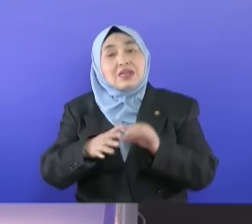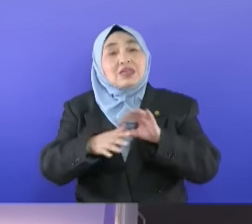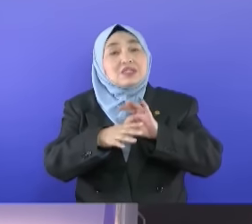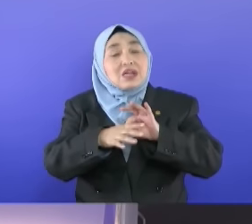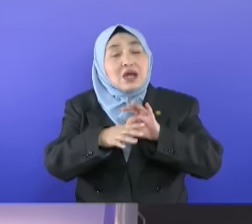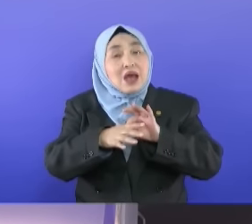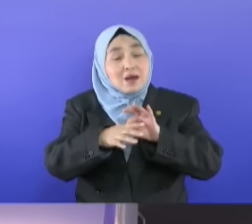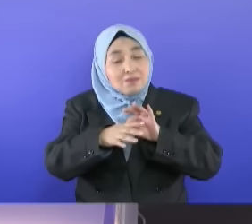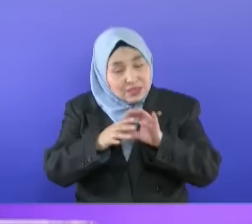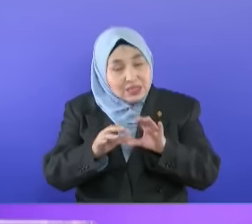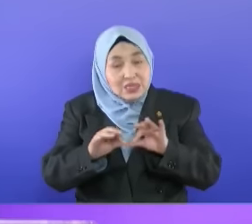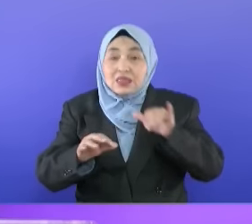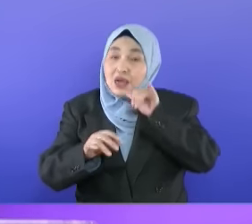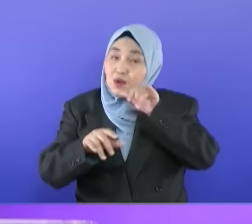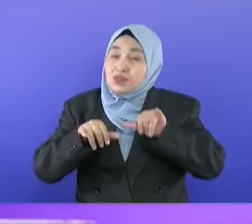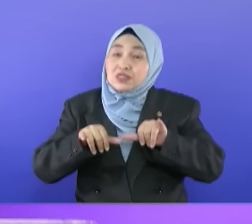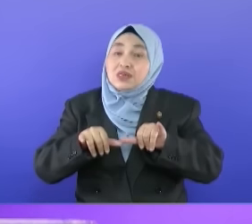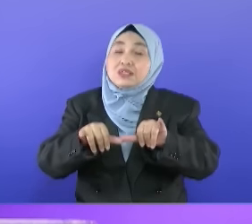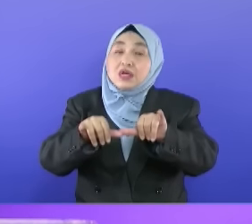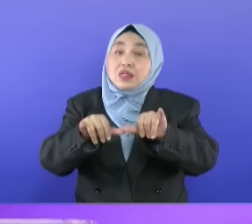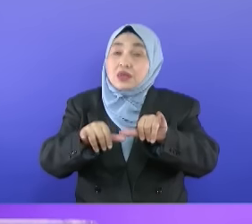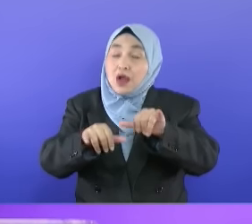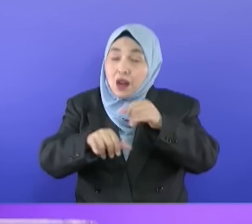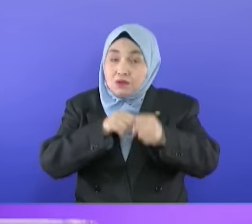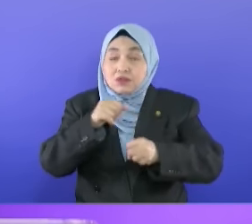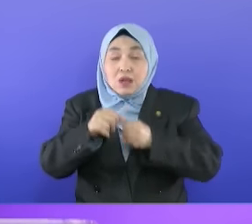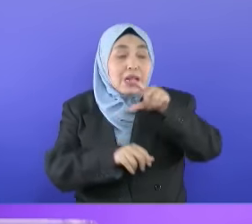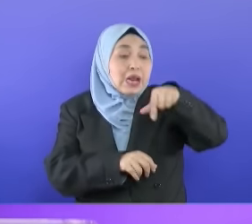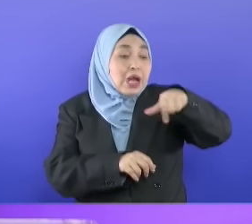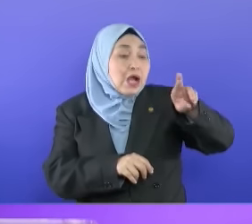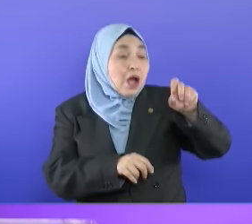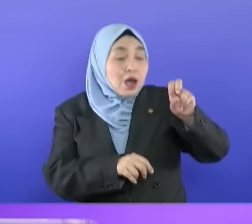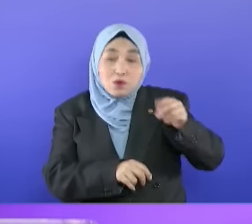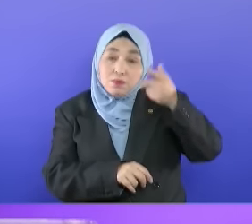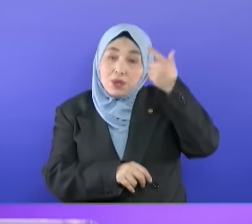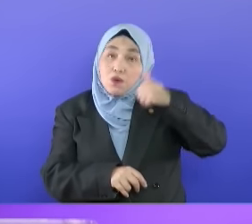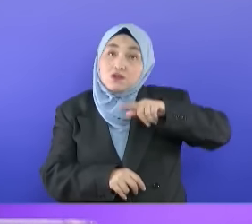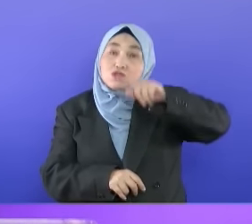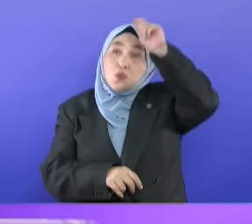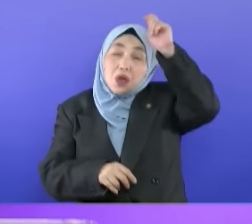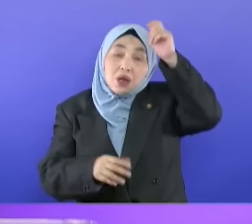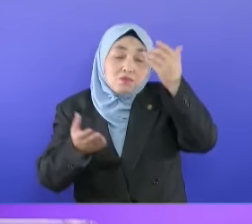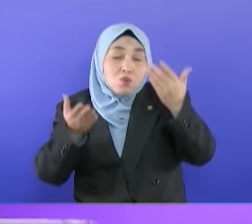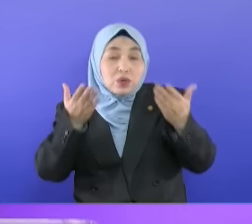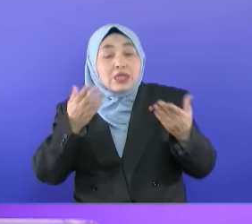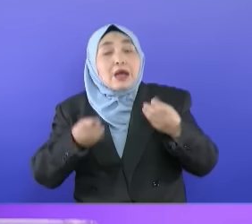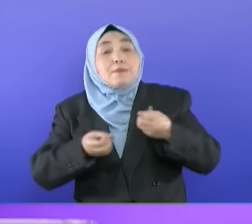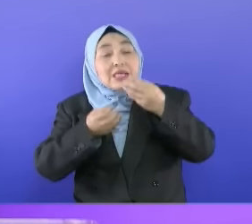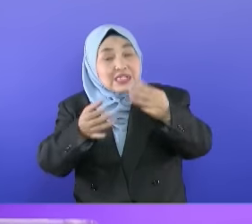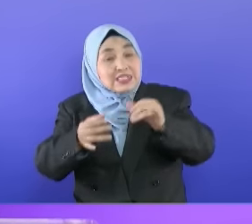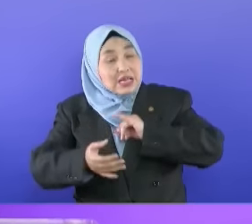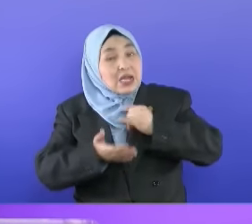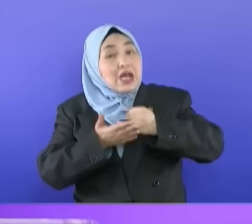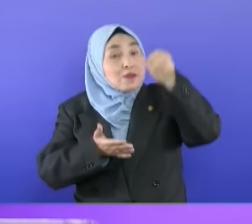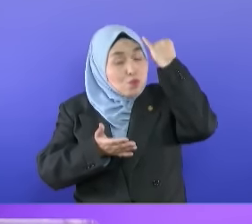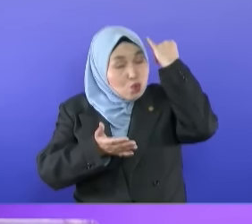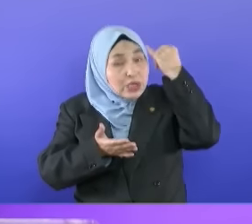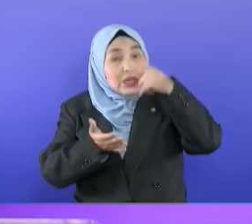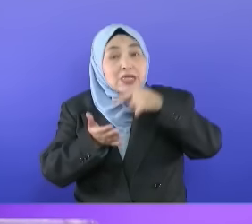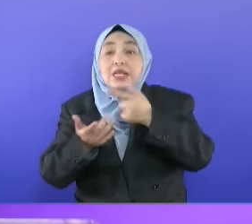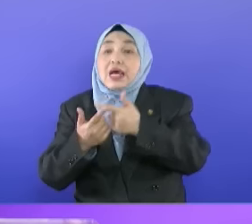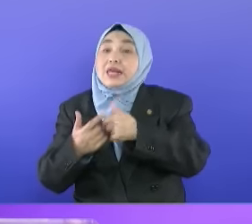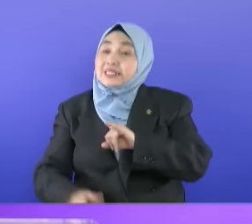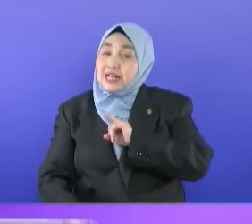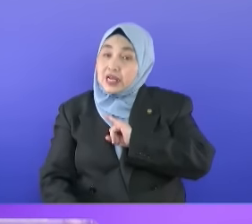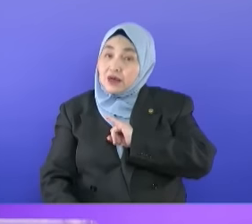118 ini konsisten ya kalau zaman Qorun itu karena Tuhan mungkin Nah bagi saya ilmu ilmu ini daripada